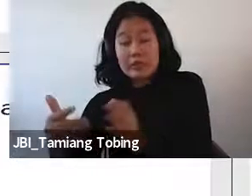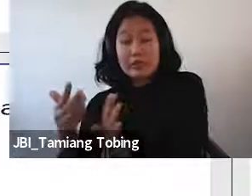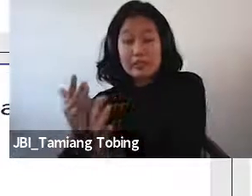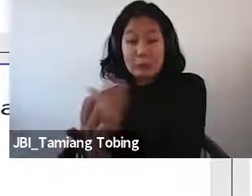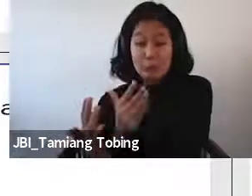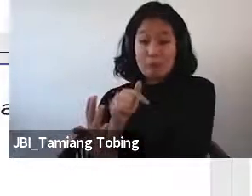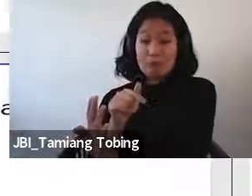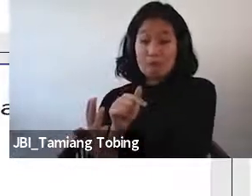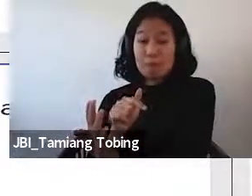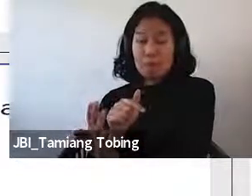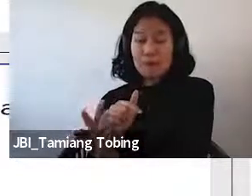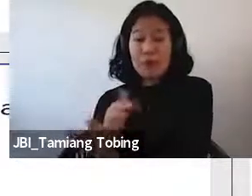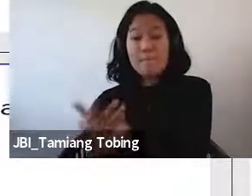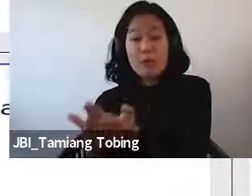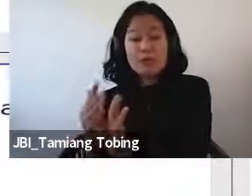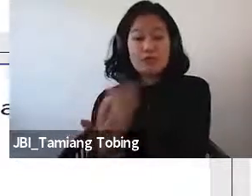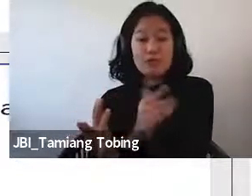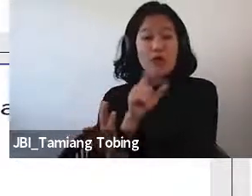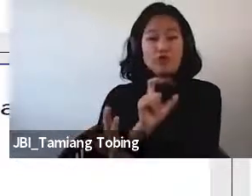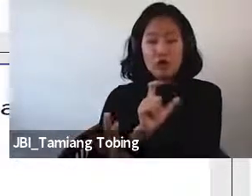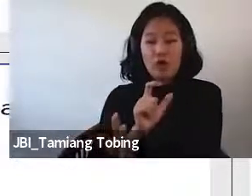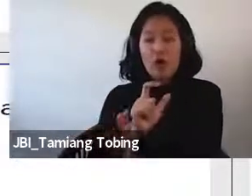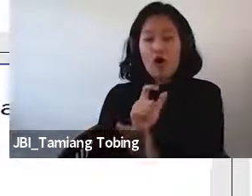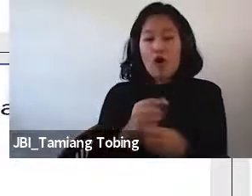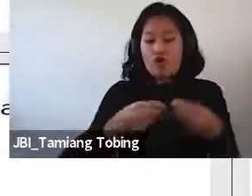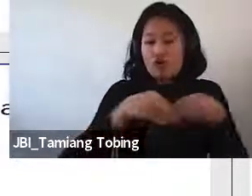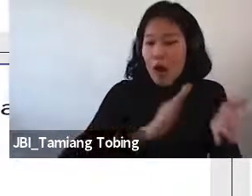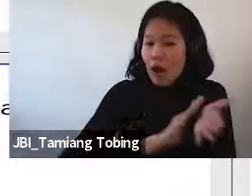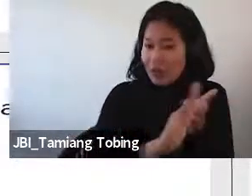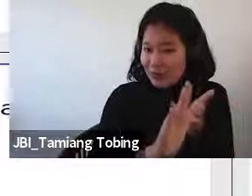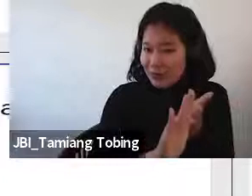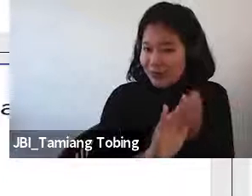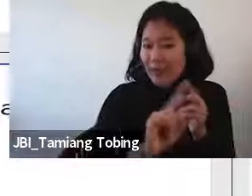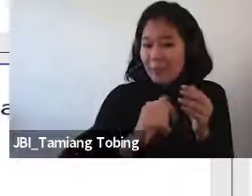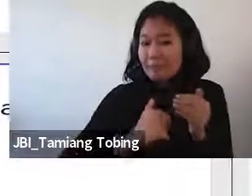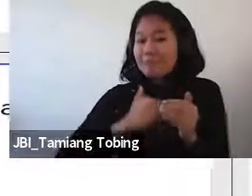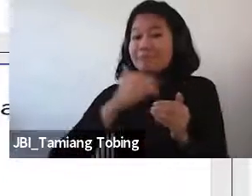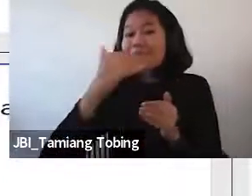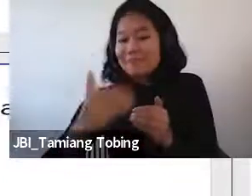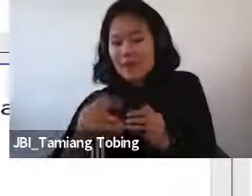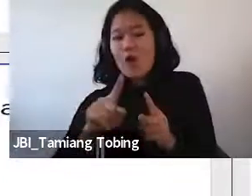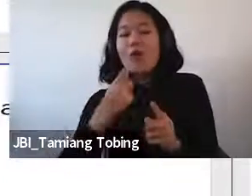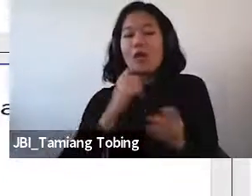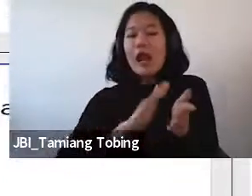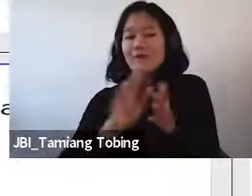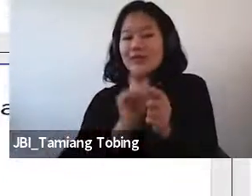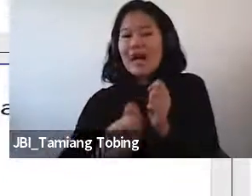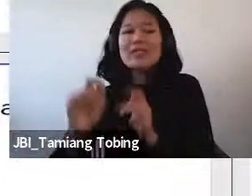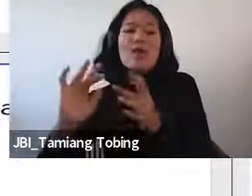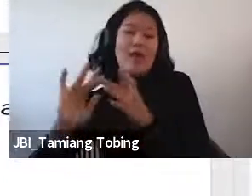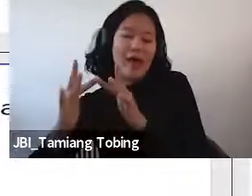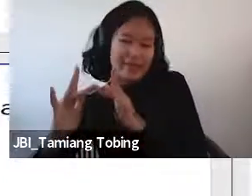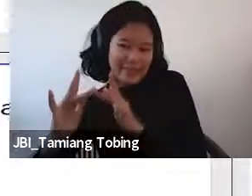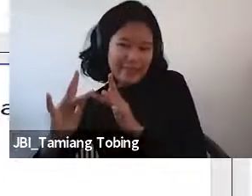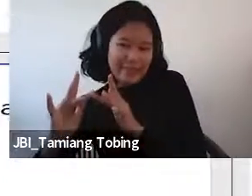itu misalnya langsung ya, tapi kemudian menjadi online. Jadi